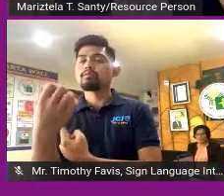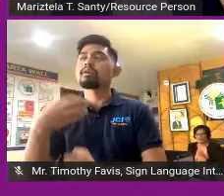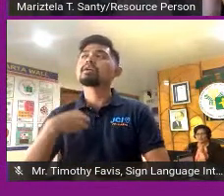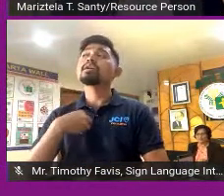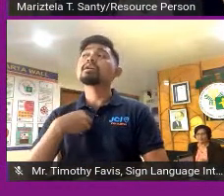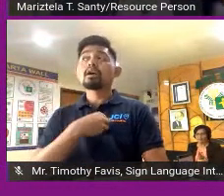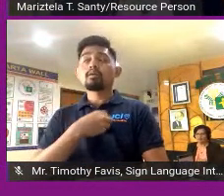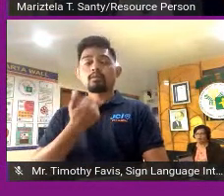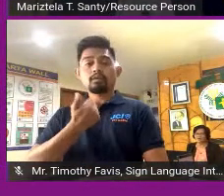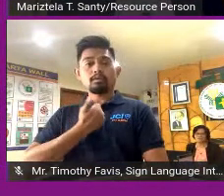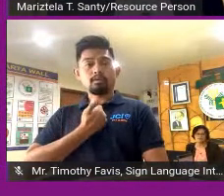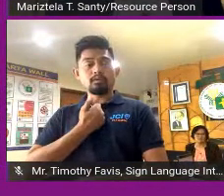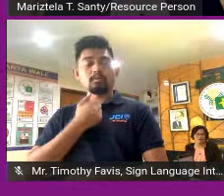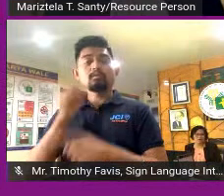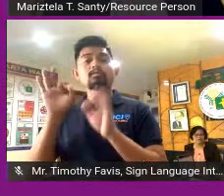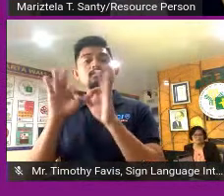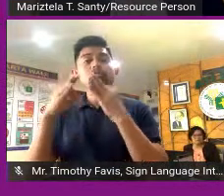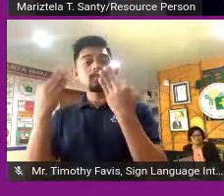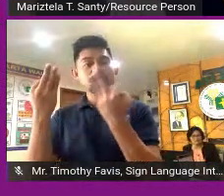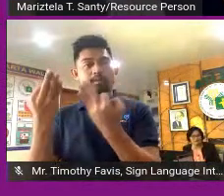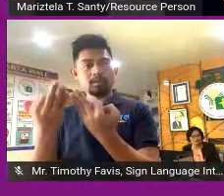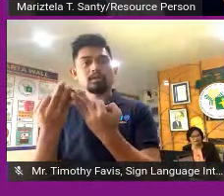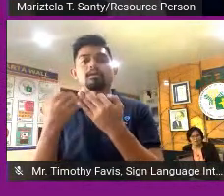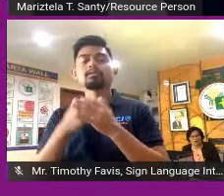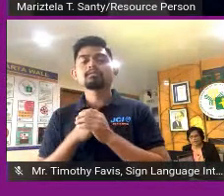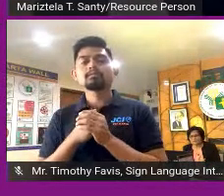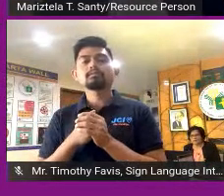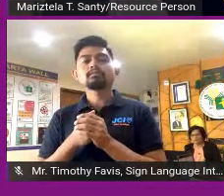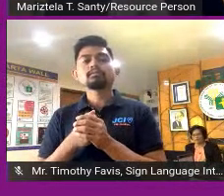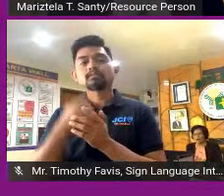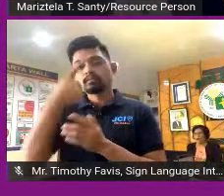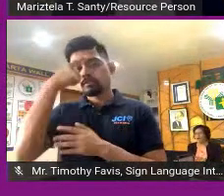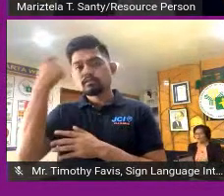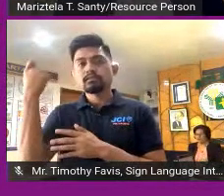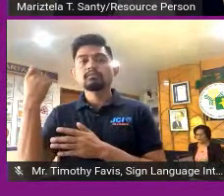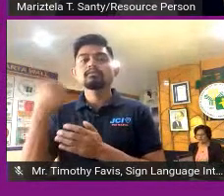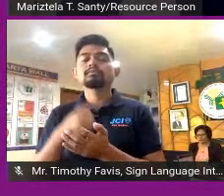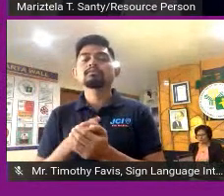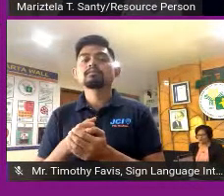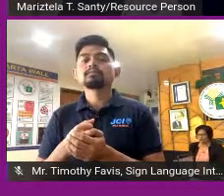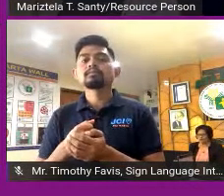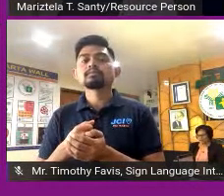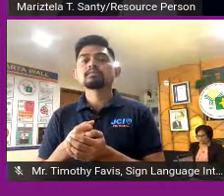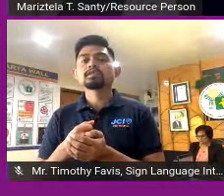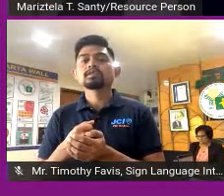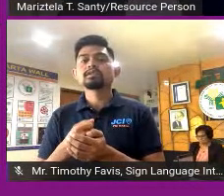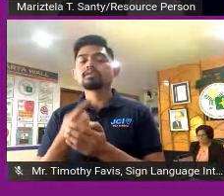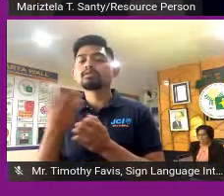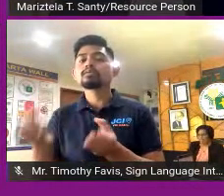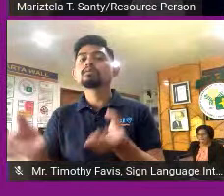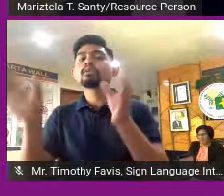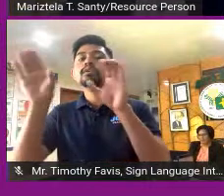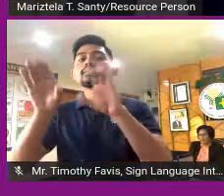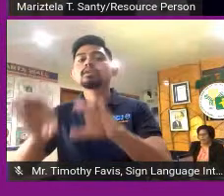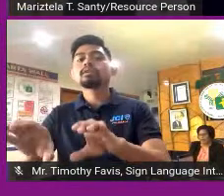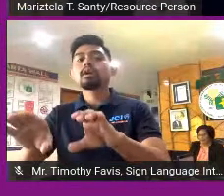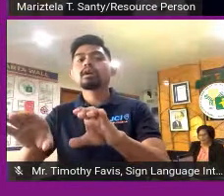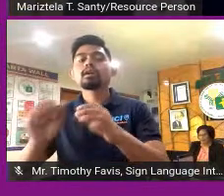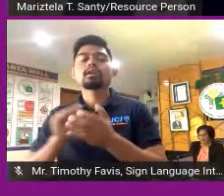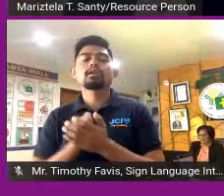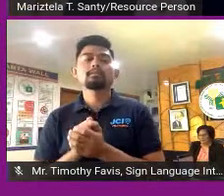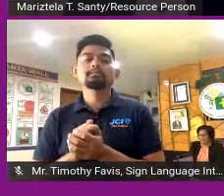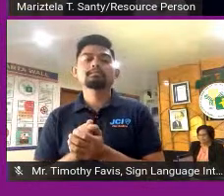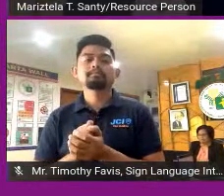natin. Nangyayari ba itong mga gender biases na ito? Kasi ito po ang root cause ng mga